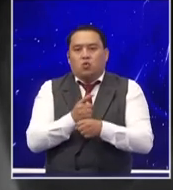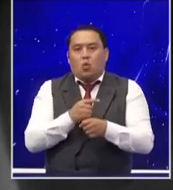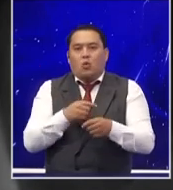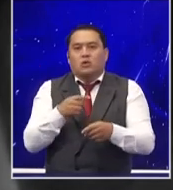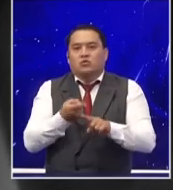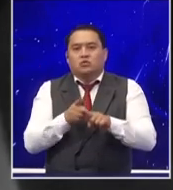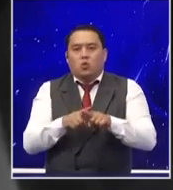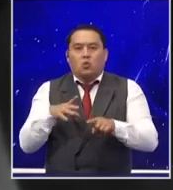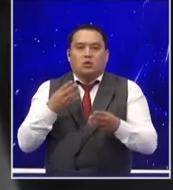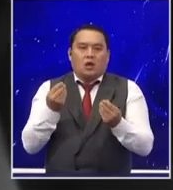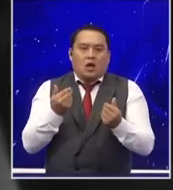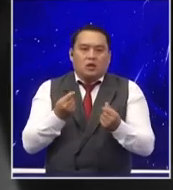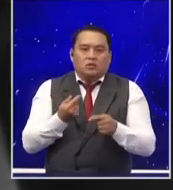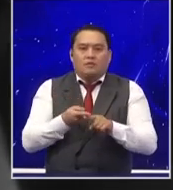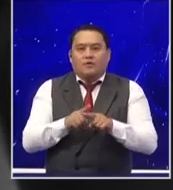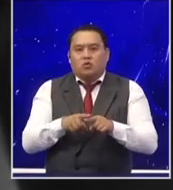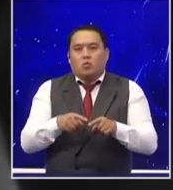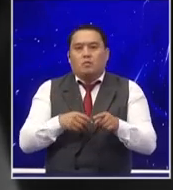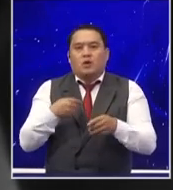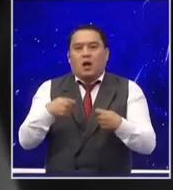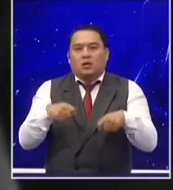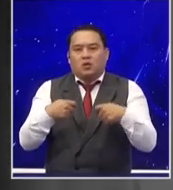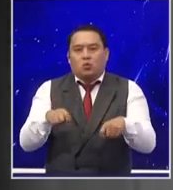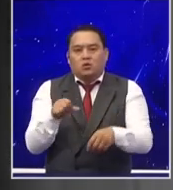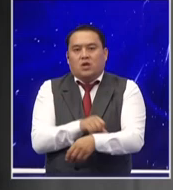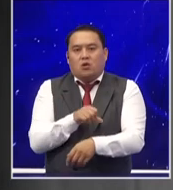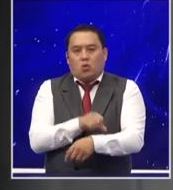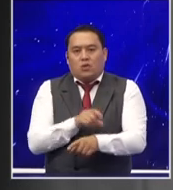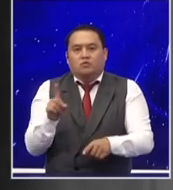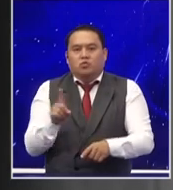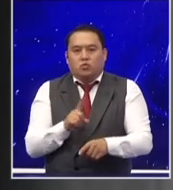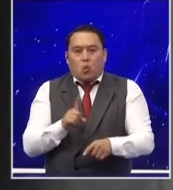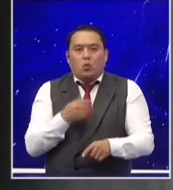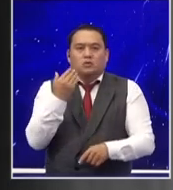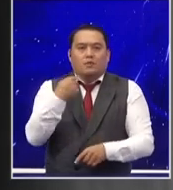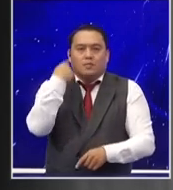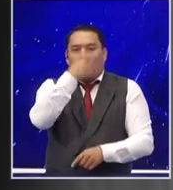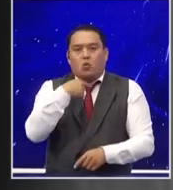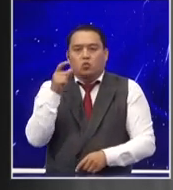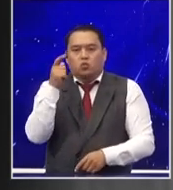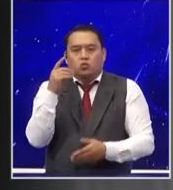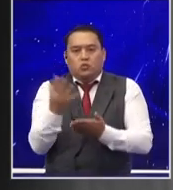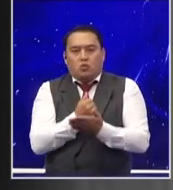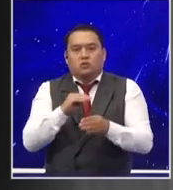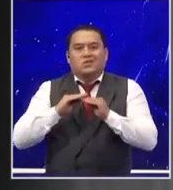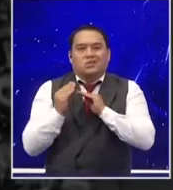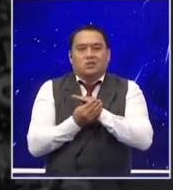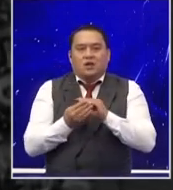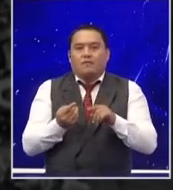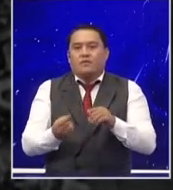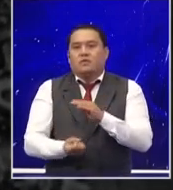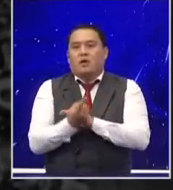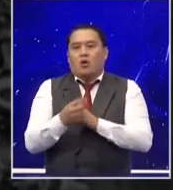вещество а также денежные средства вырученные от продажи наркотиков однако самому подозреваемого удалось скрыться было